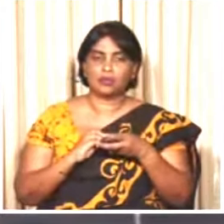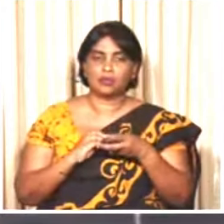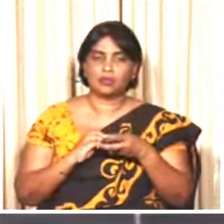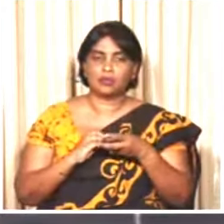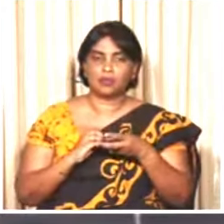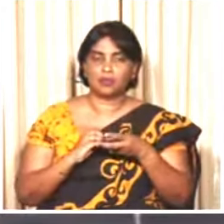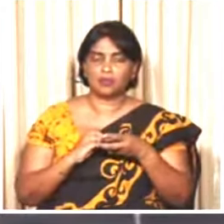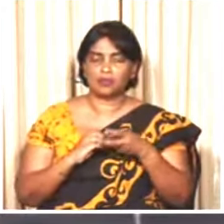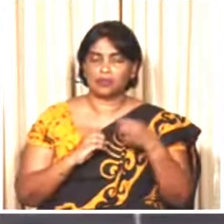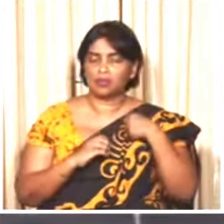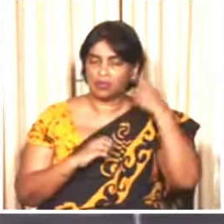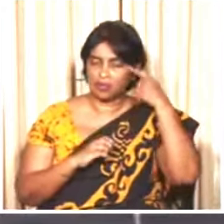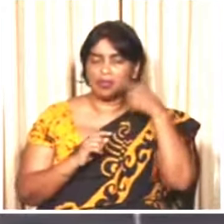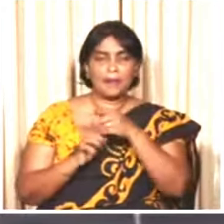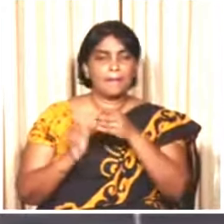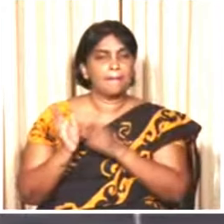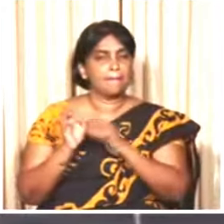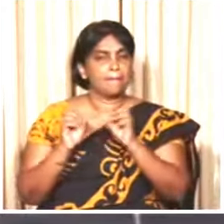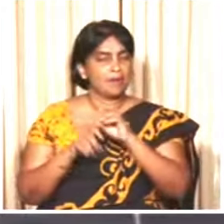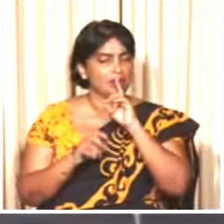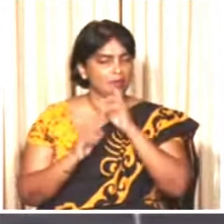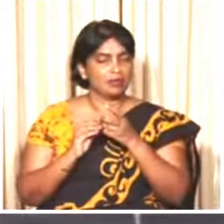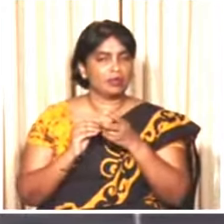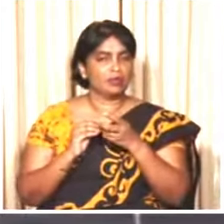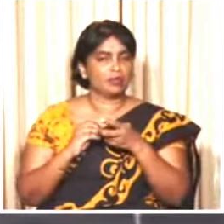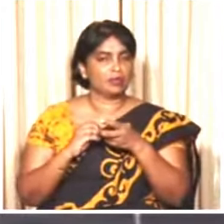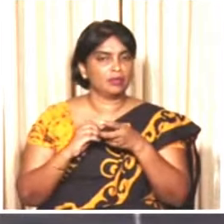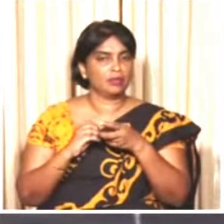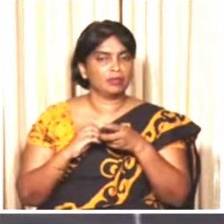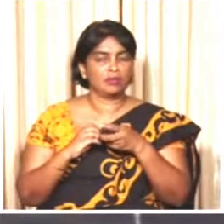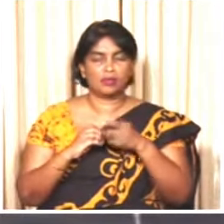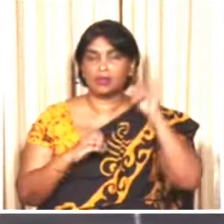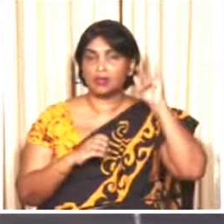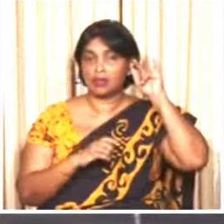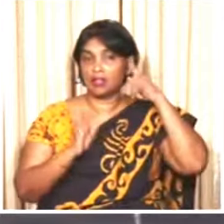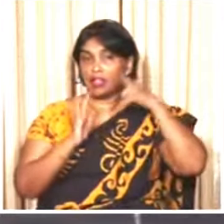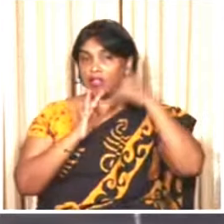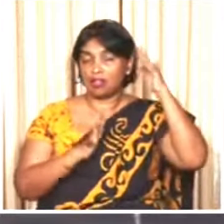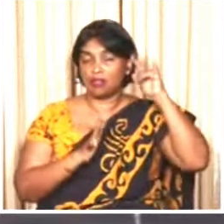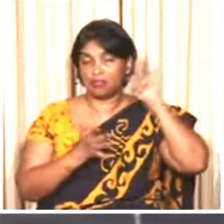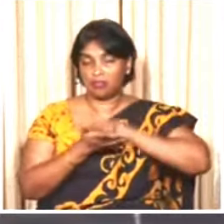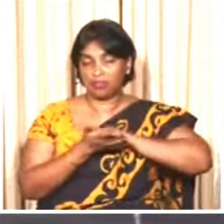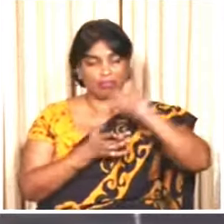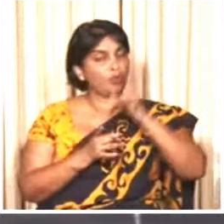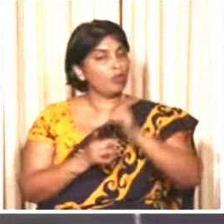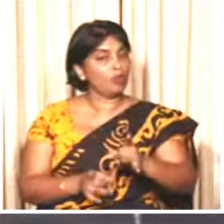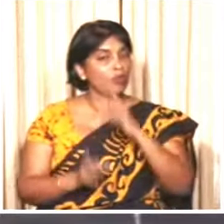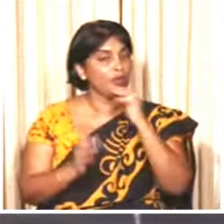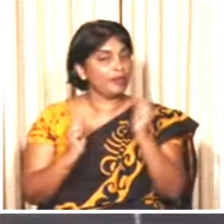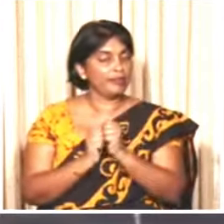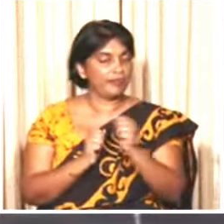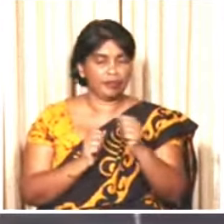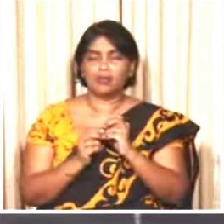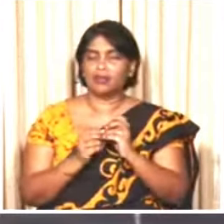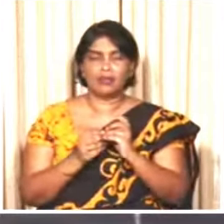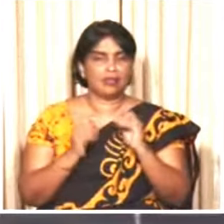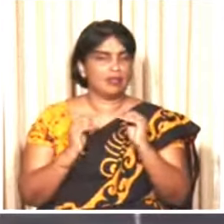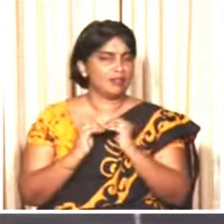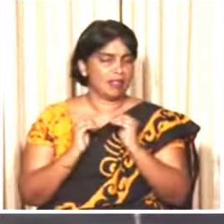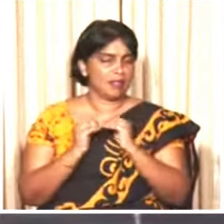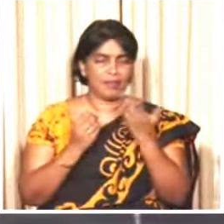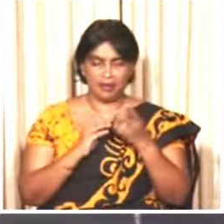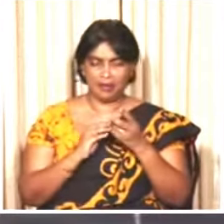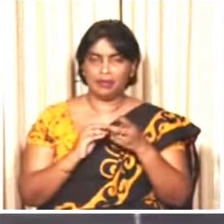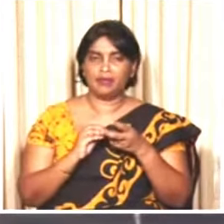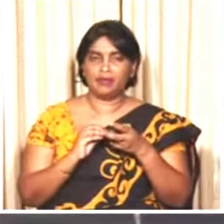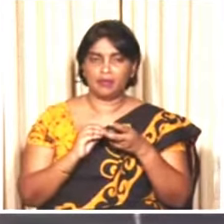මම හිතනවා ඔබතුමා මාධ්‍යයේදී කියලා තිබුණා ජාත්‍යන්තර ගුවන් තුඩුපළකදී ඒ කාර්යයේ ආකාරයට හැසිරීම කිසිසේත්ම අනුමත කරන්න